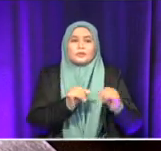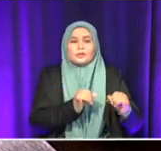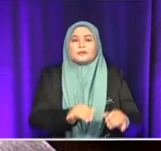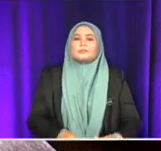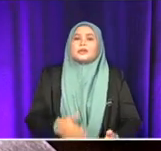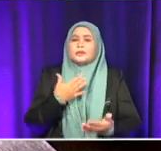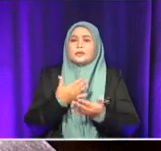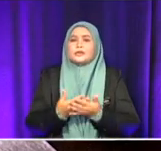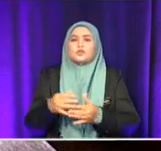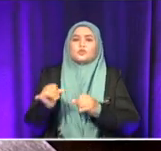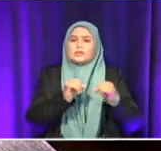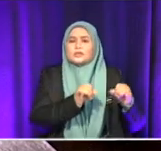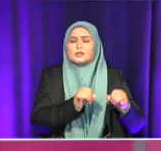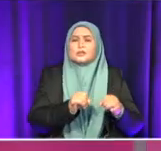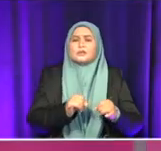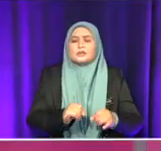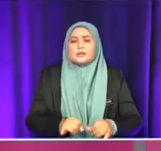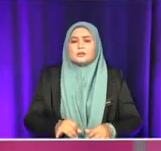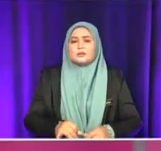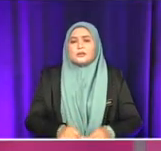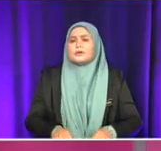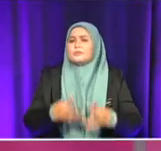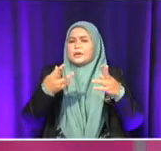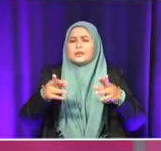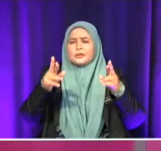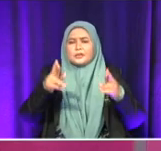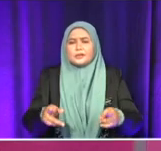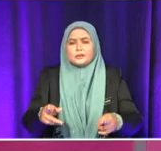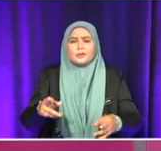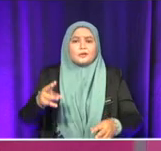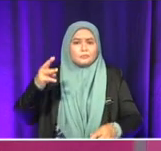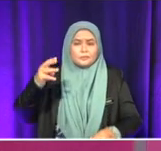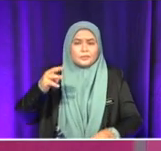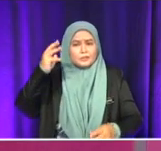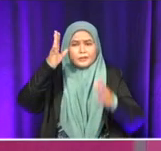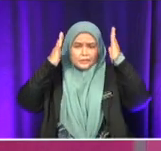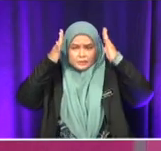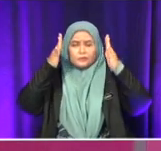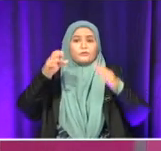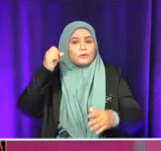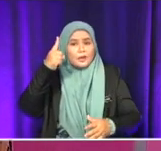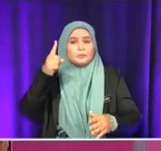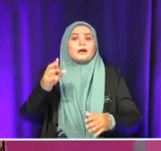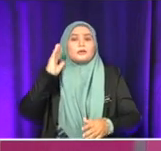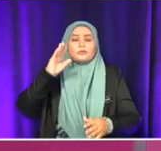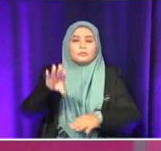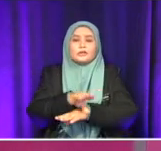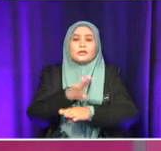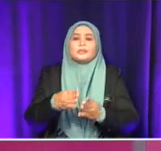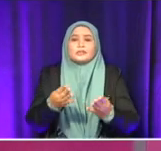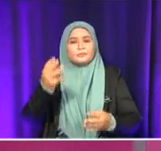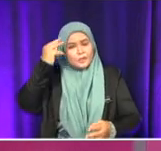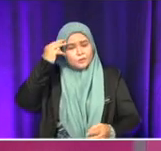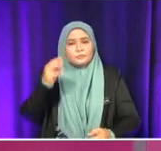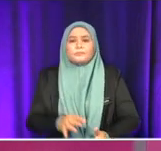dan juga mejority sebenarnya rakyat Malaysia nih memahami bahasa Melayu Oke Mari kita teruskan